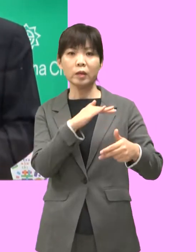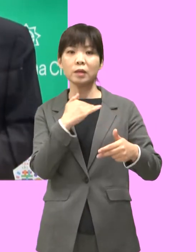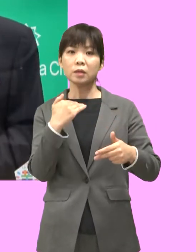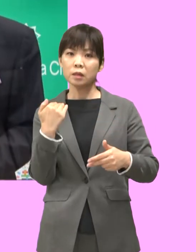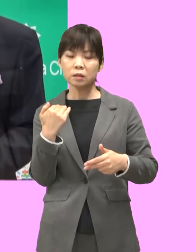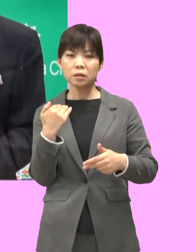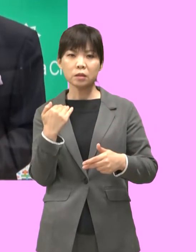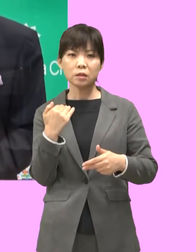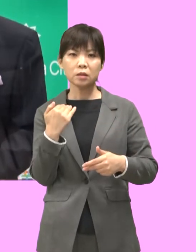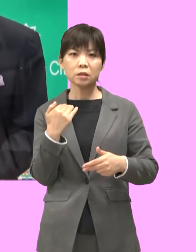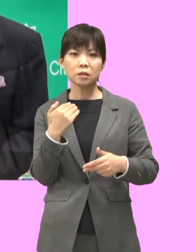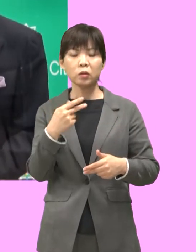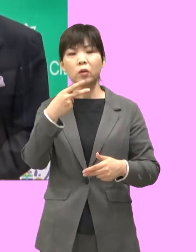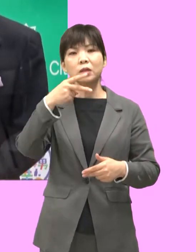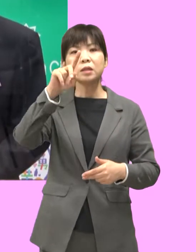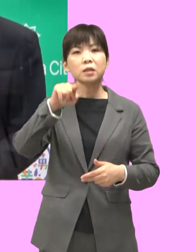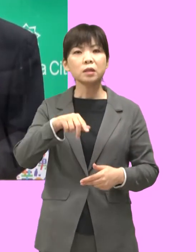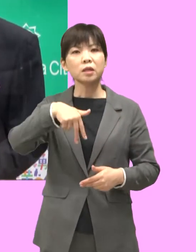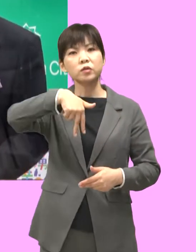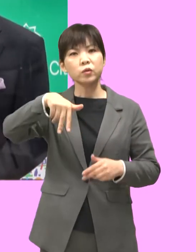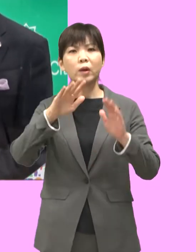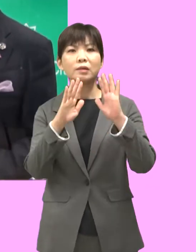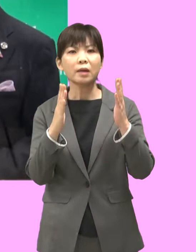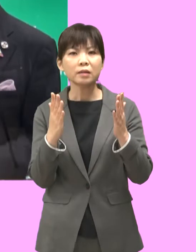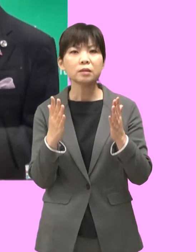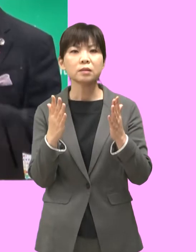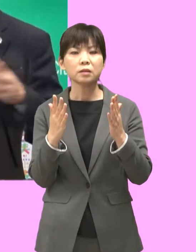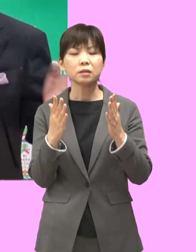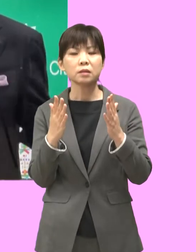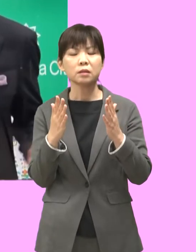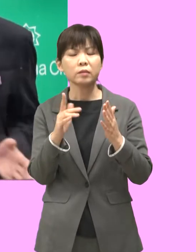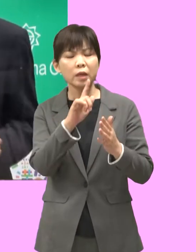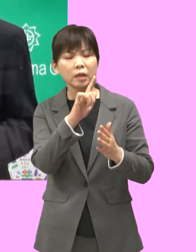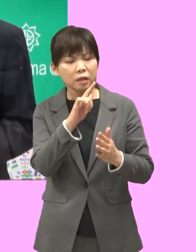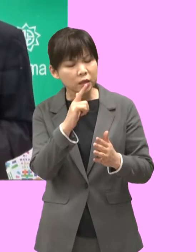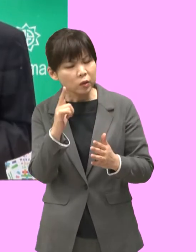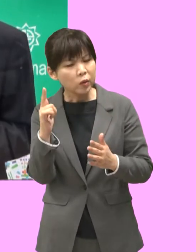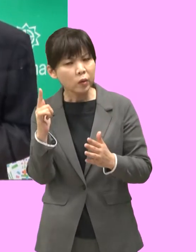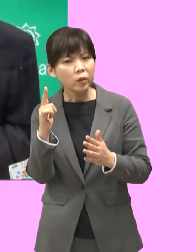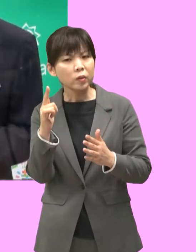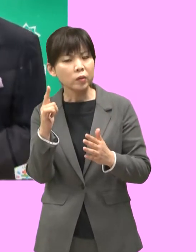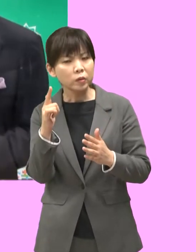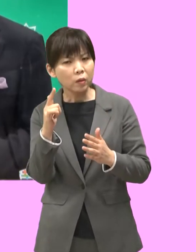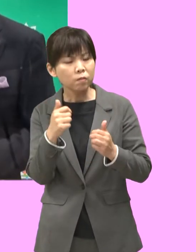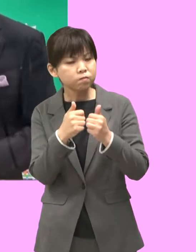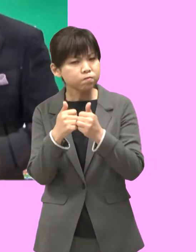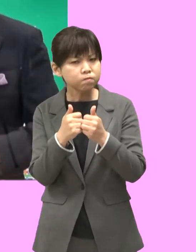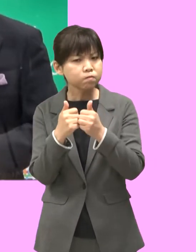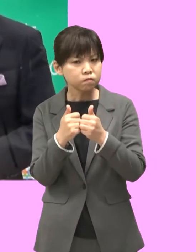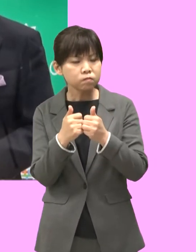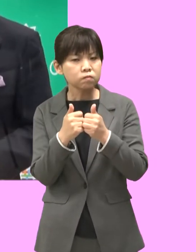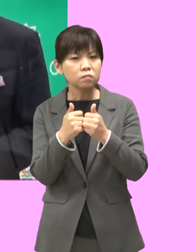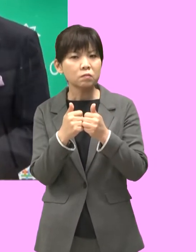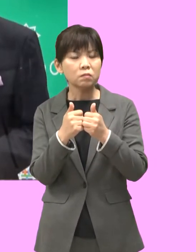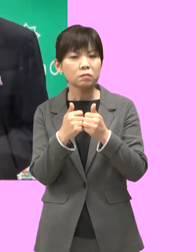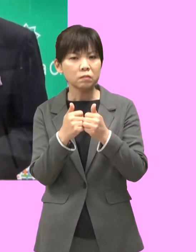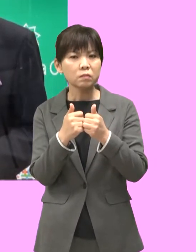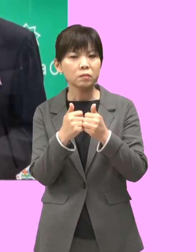の、ニーズとしては基本的にないわけであります。いろいろと町内調整をしてですね、ど